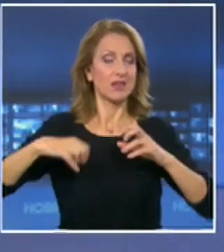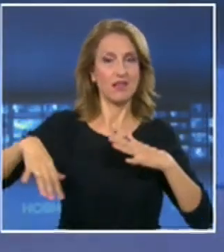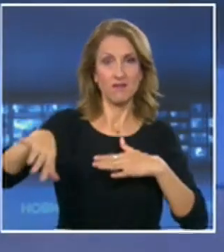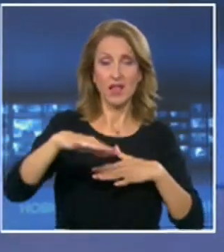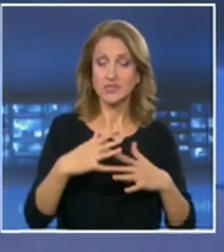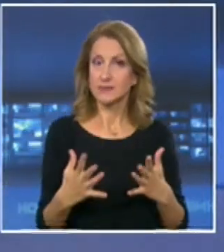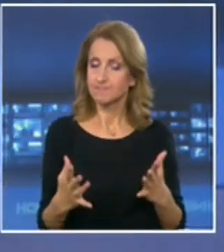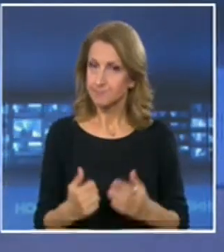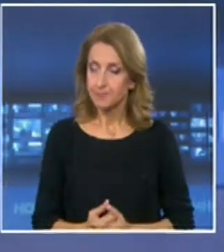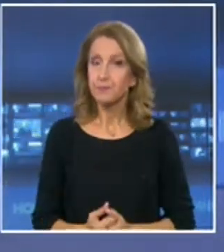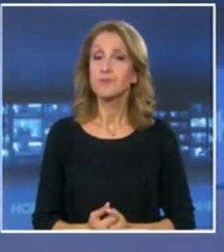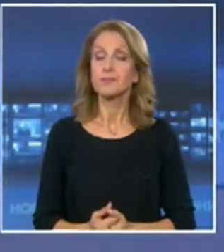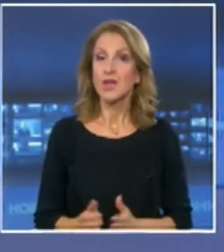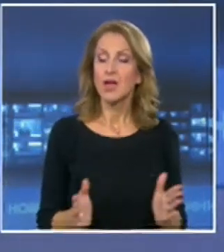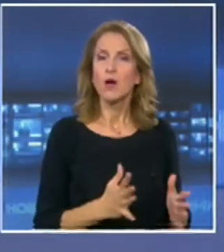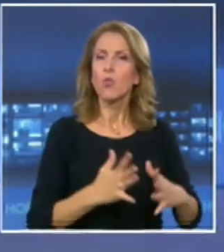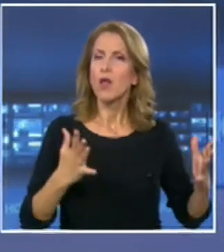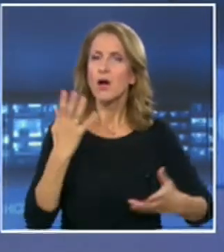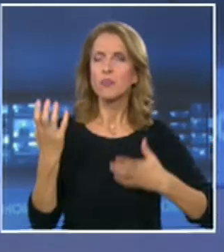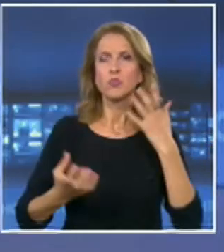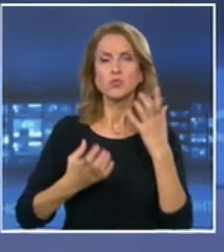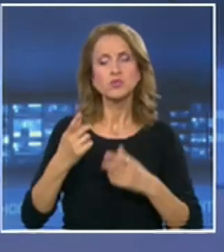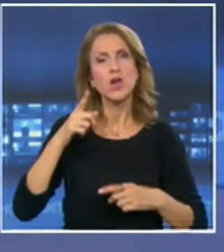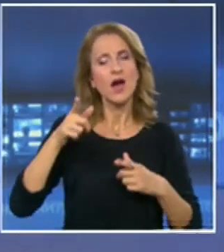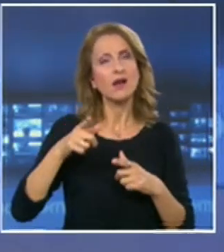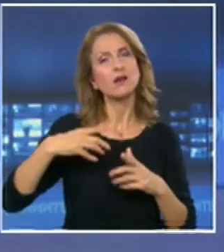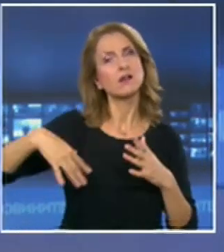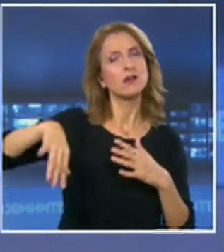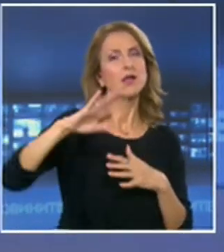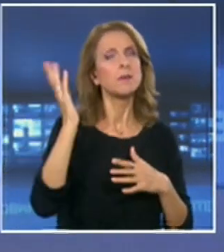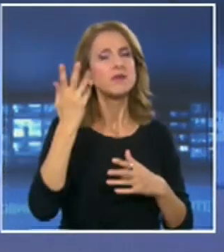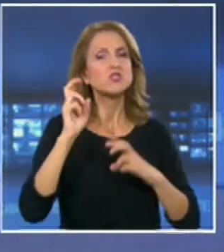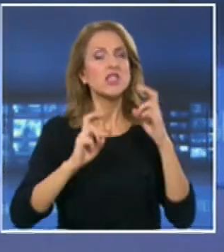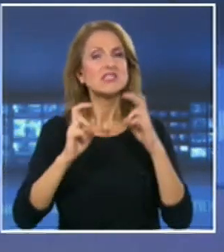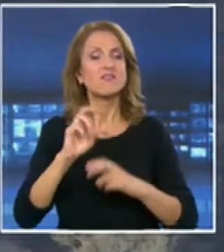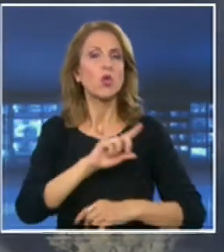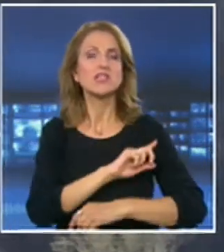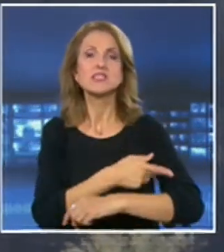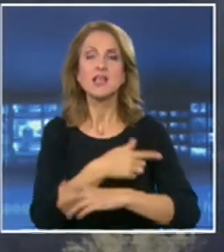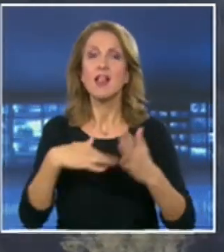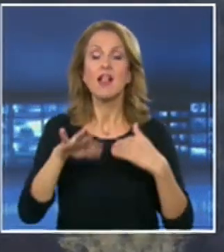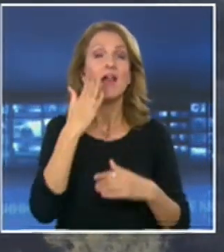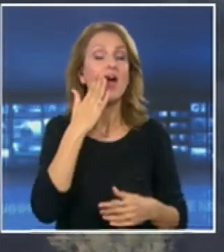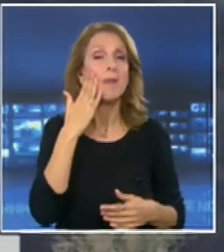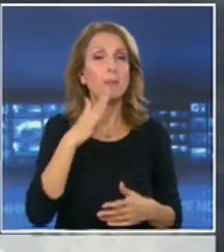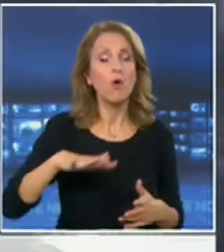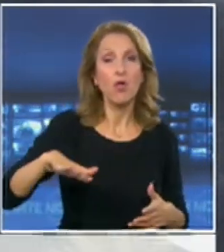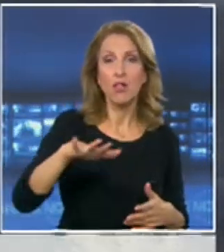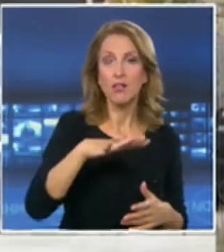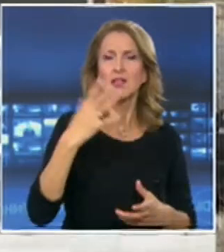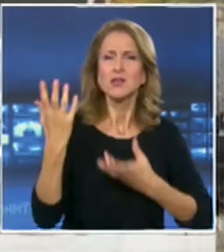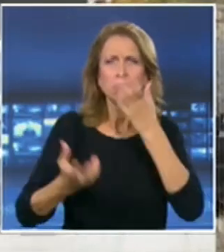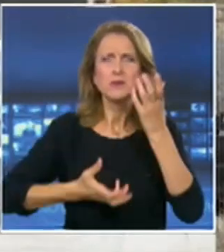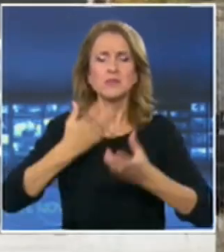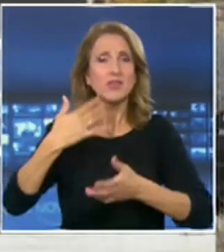Голям пожар в Ямбол. Огънят е избухнал в складово помещение в района на бившия завод Сила. Повече от 2 часа горяха вторични